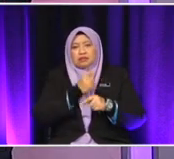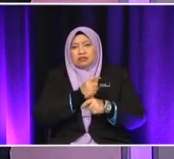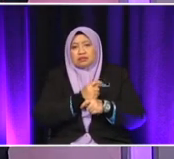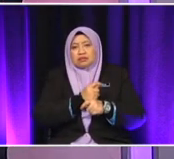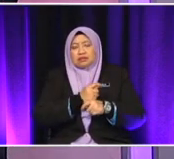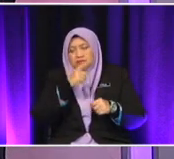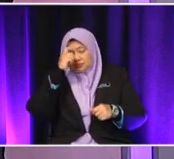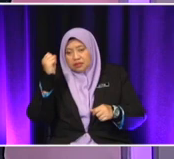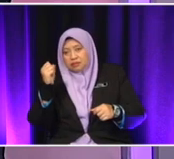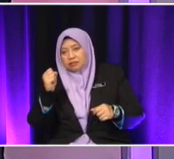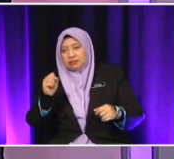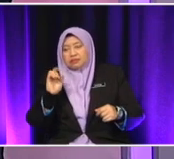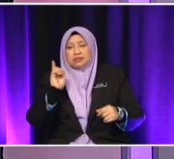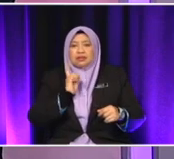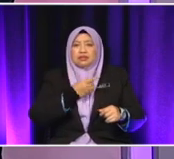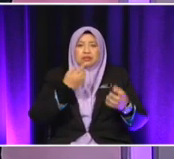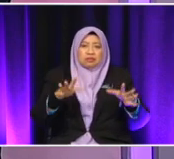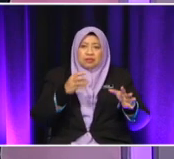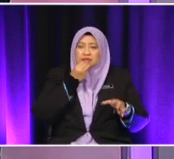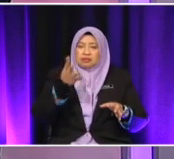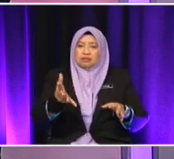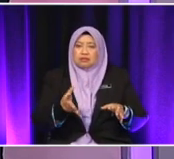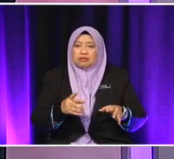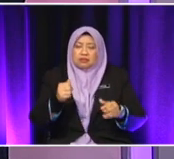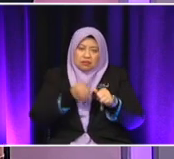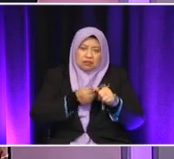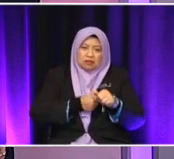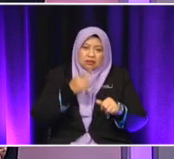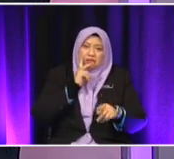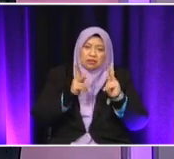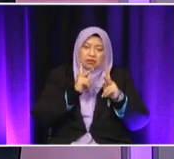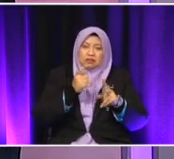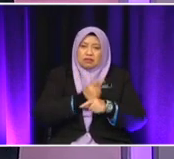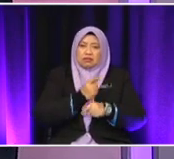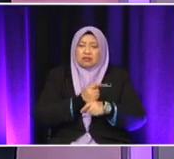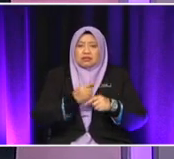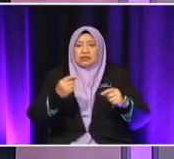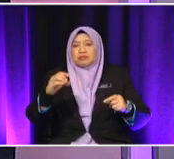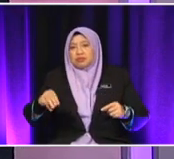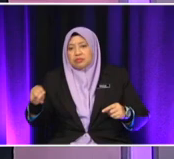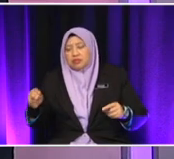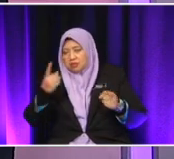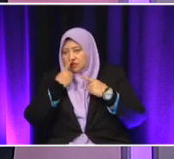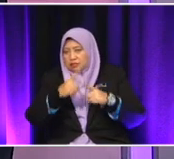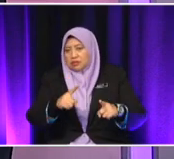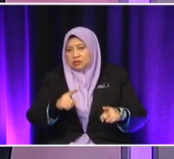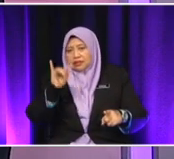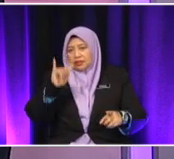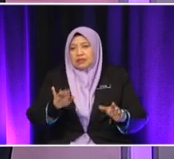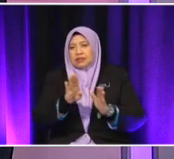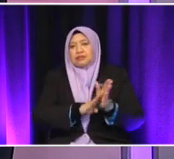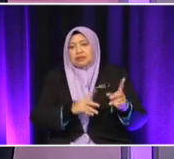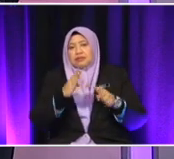Tadi saya sudah bagi kita Ivan setiap ketutu tugas memerlukan Calung menjawab yang berbeda